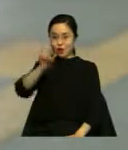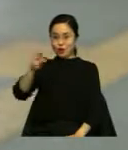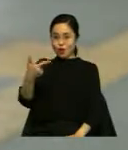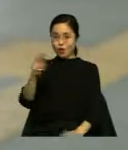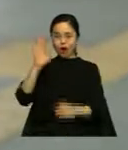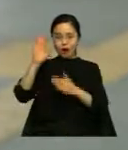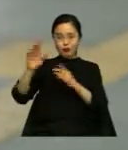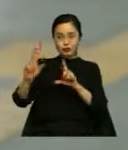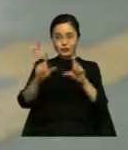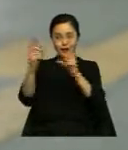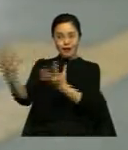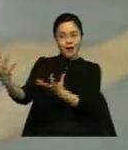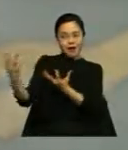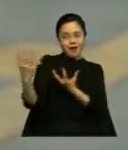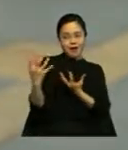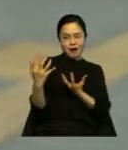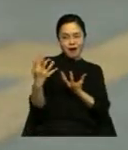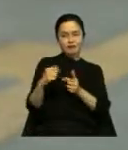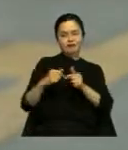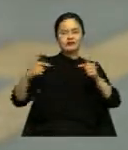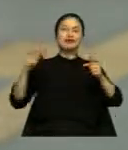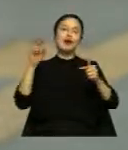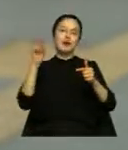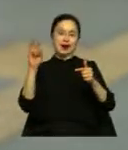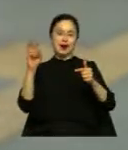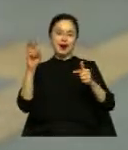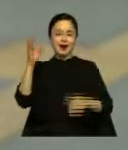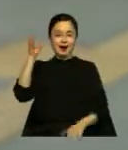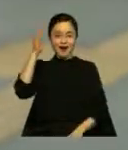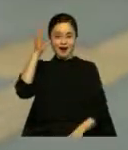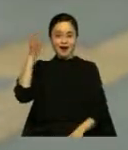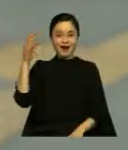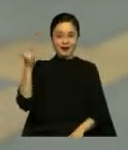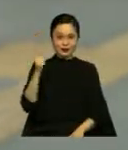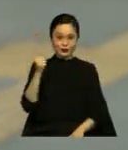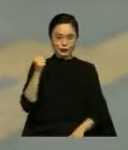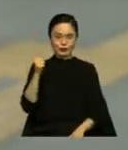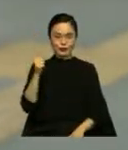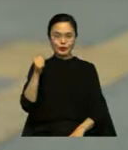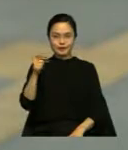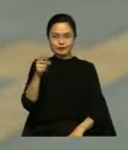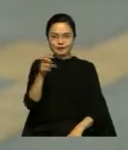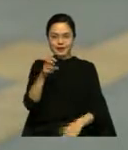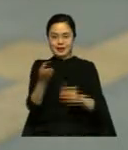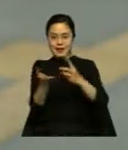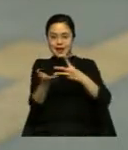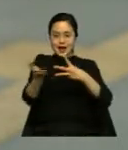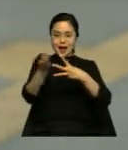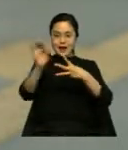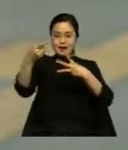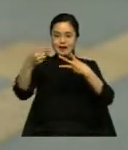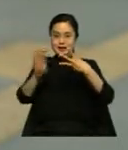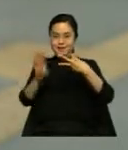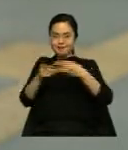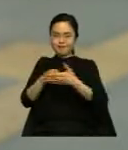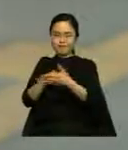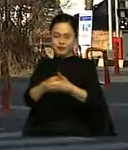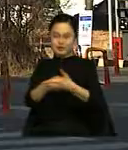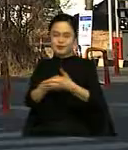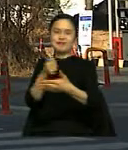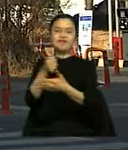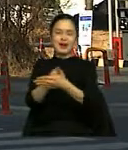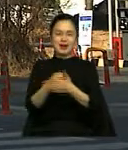유입될 것으로 사료도 되고요. 주민수건 사업이라든지 여러 가지 사업에 유리하다고 생각을 해서 이렇게 결정을 하게